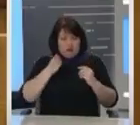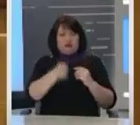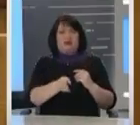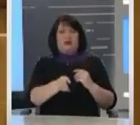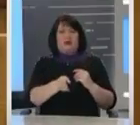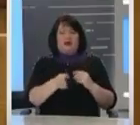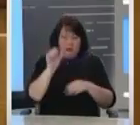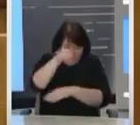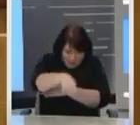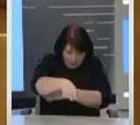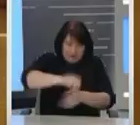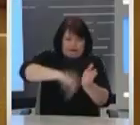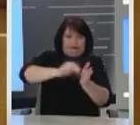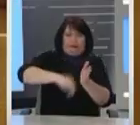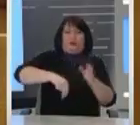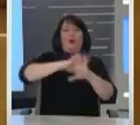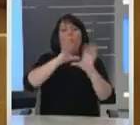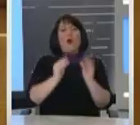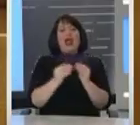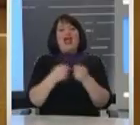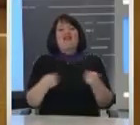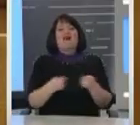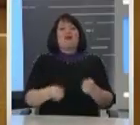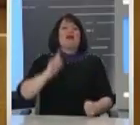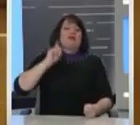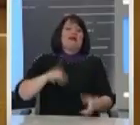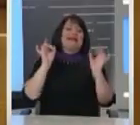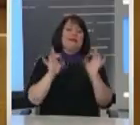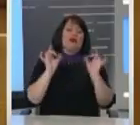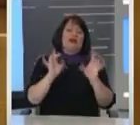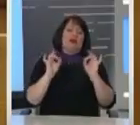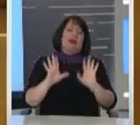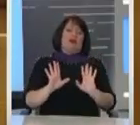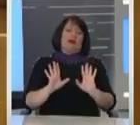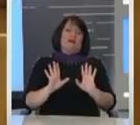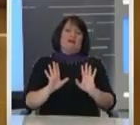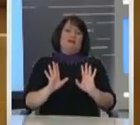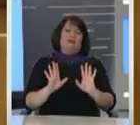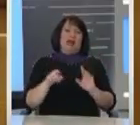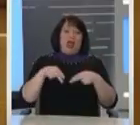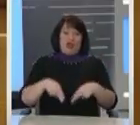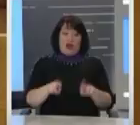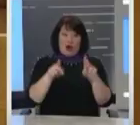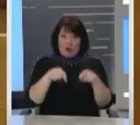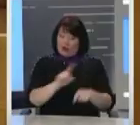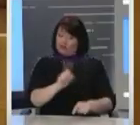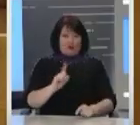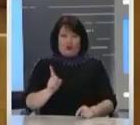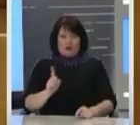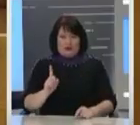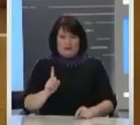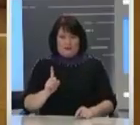υπογράφετε τα πάντα χωρίς να εφαρμόζετε τίποτα. Όμως αυτός δεν είναι ο δρόμος.